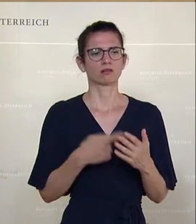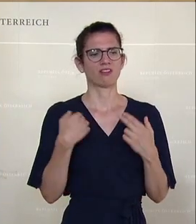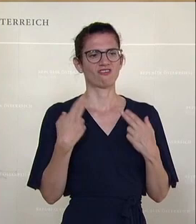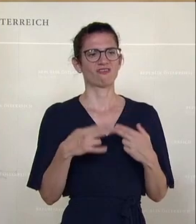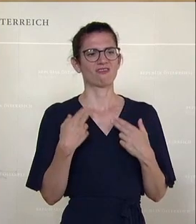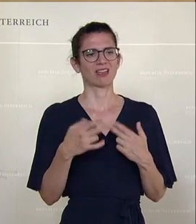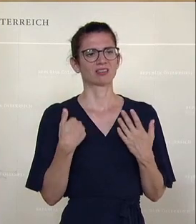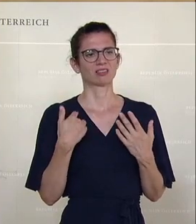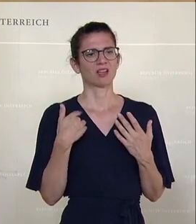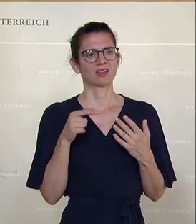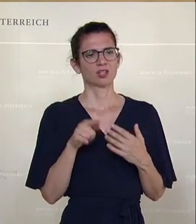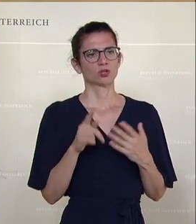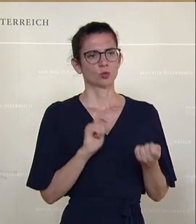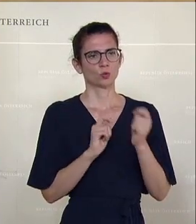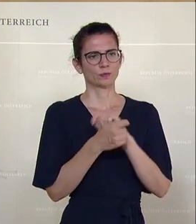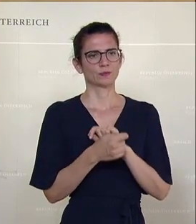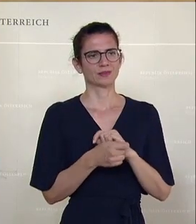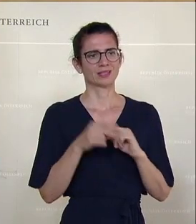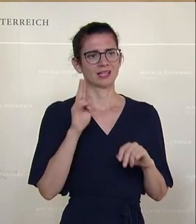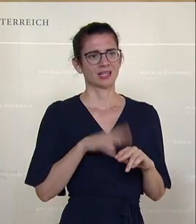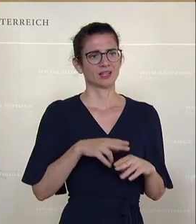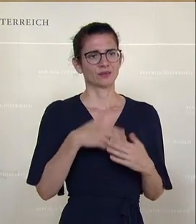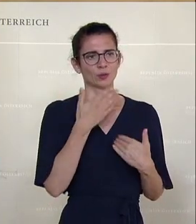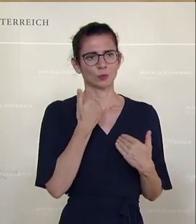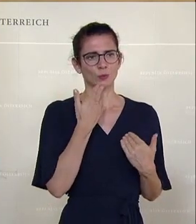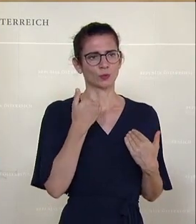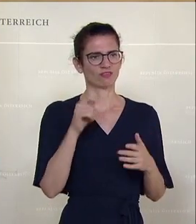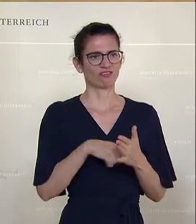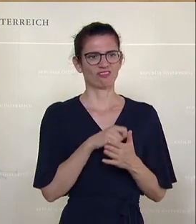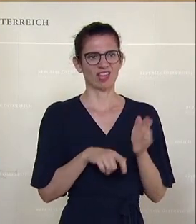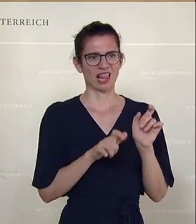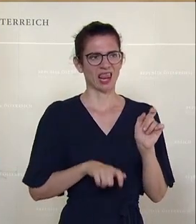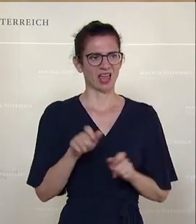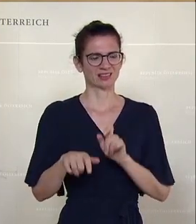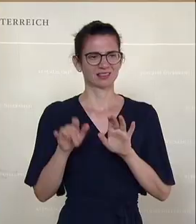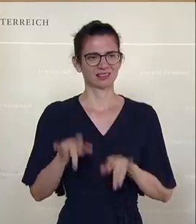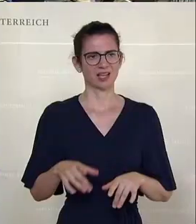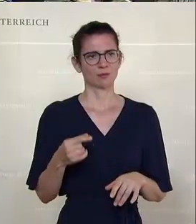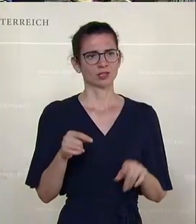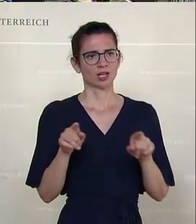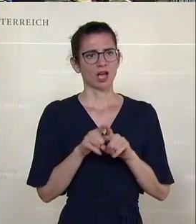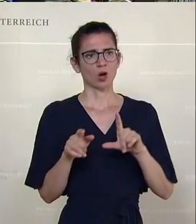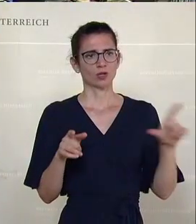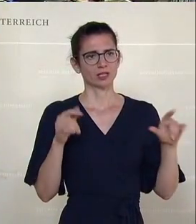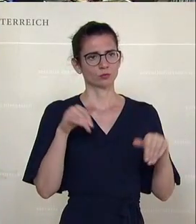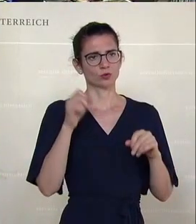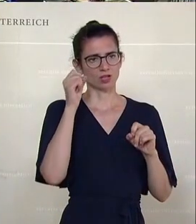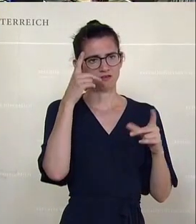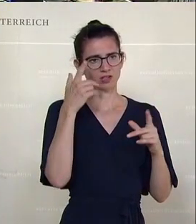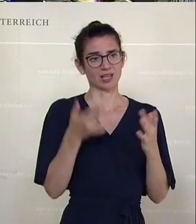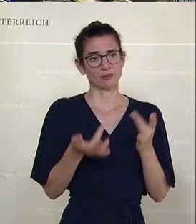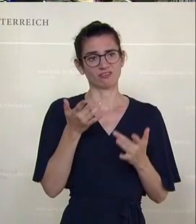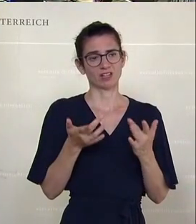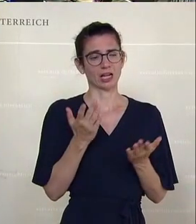weiterhin vorzugehen. Weil wenn es einmal gar keine Wähler mehr gibt, dann werdet auch ihr Linken aufwachen, dann ist vielleicht